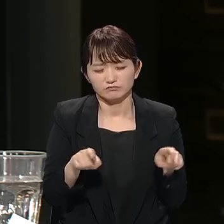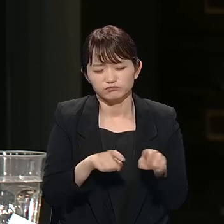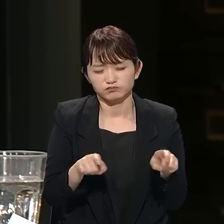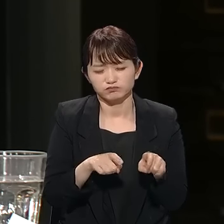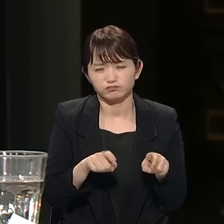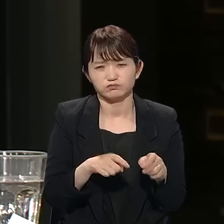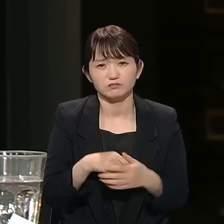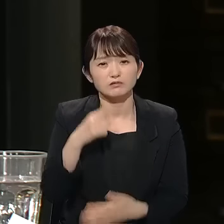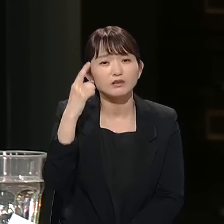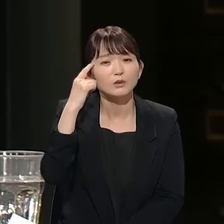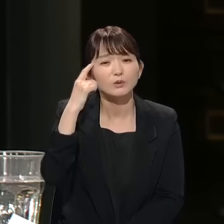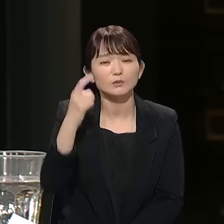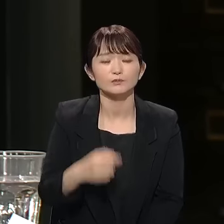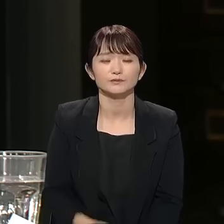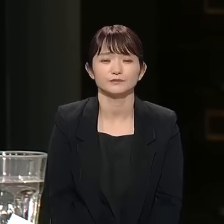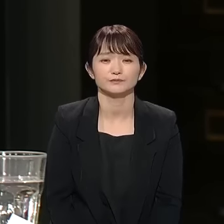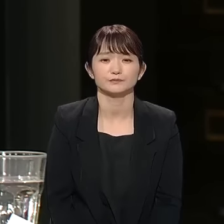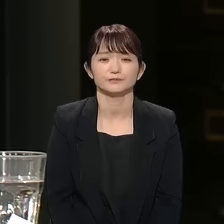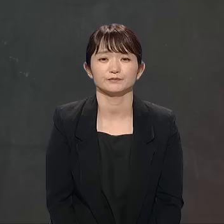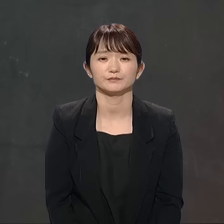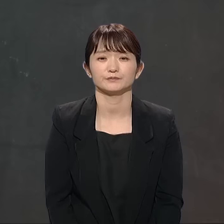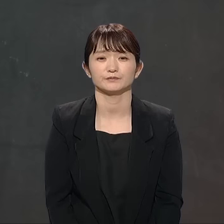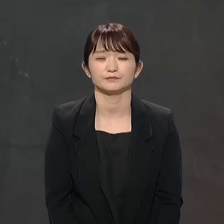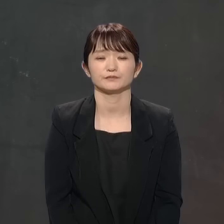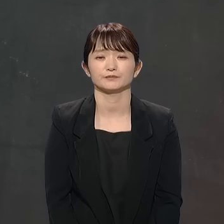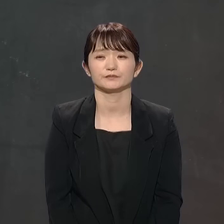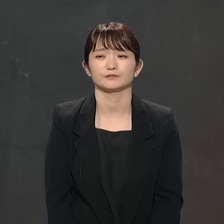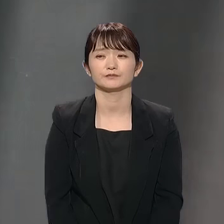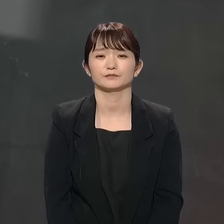왜 그럴까요? 짚어보죠.